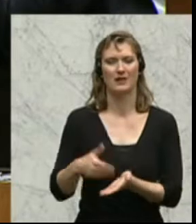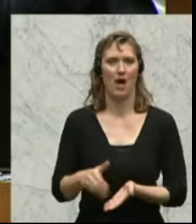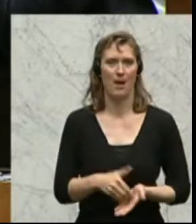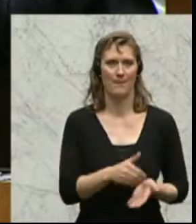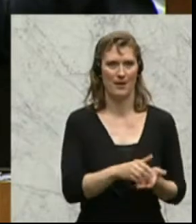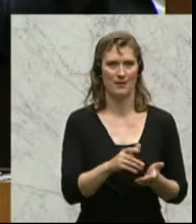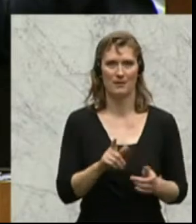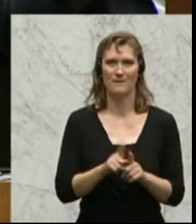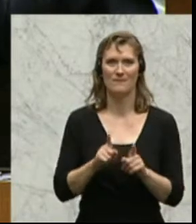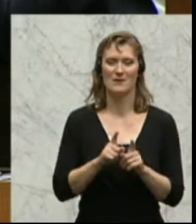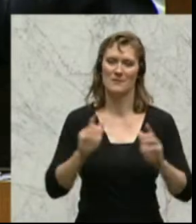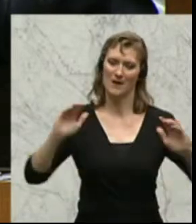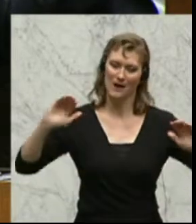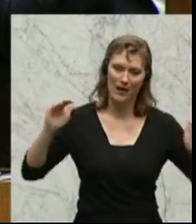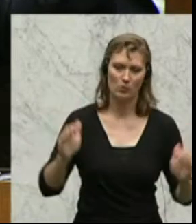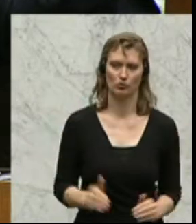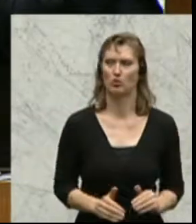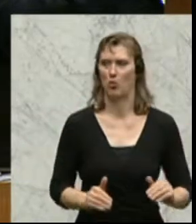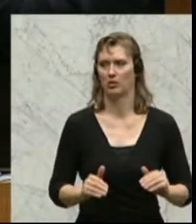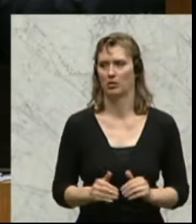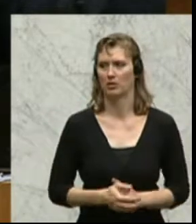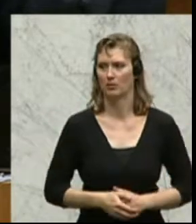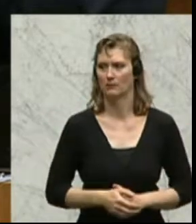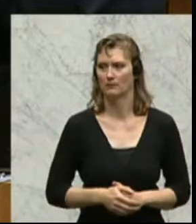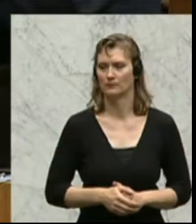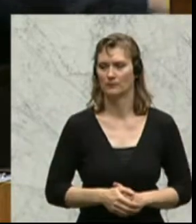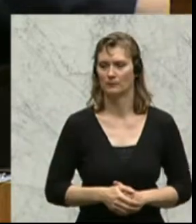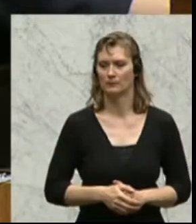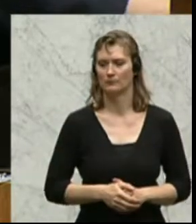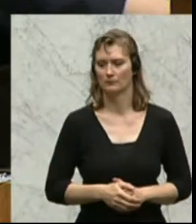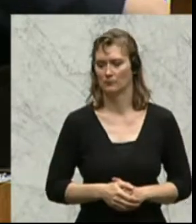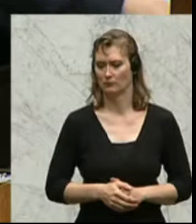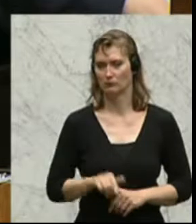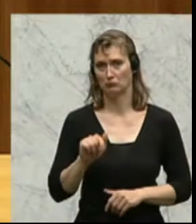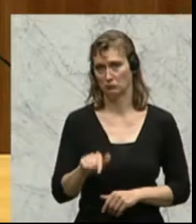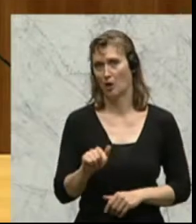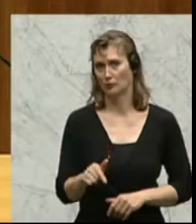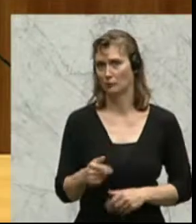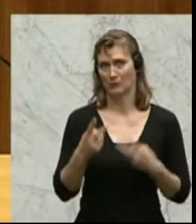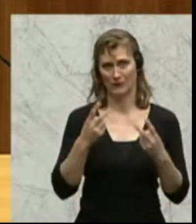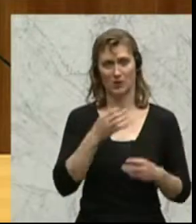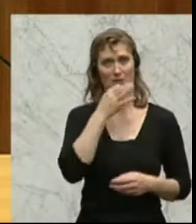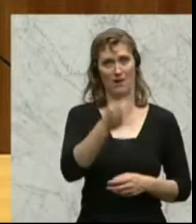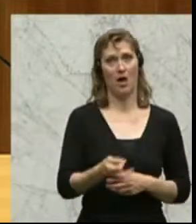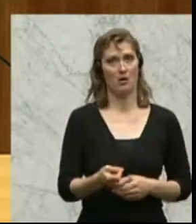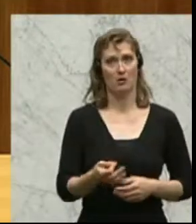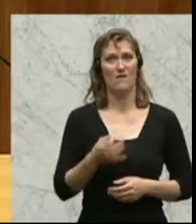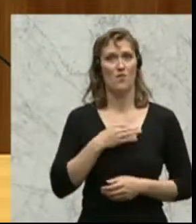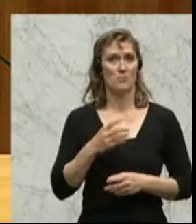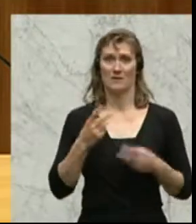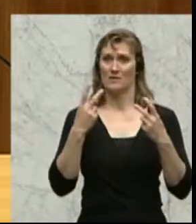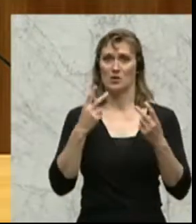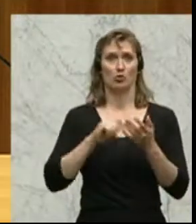entsprechenden Reduktionen kommen können. Das ist die ganz wesentliche Frage und das ist für mich der Schlüssel, zu einer